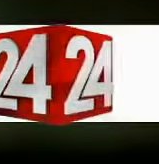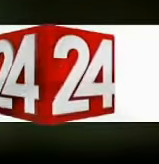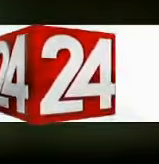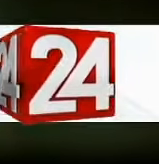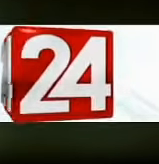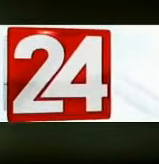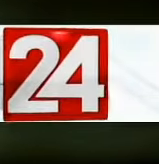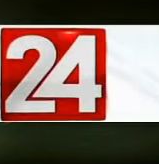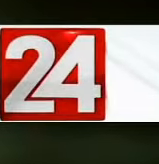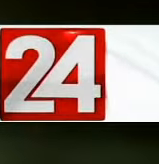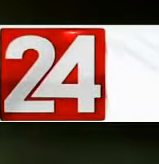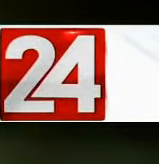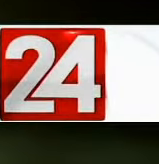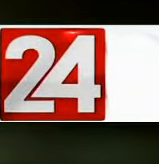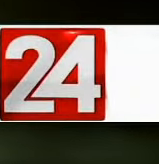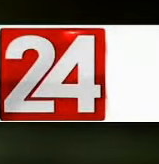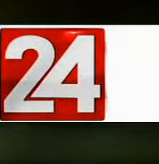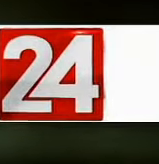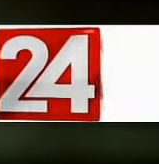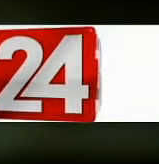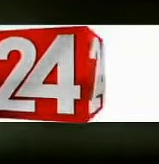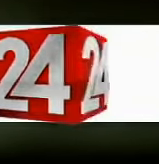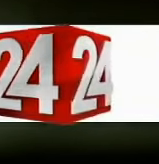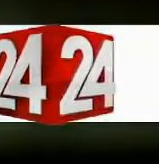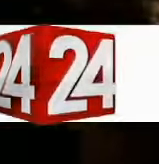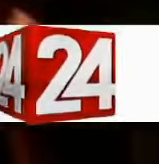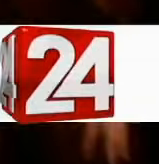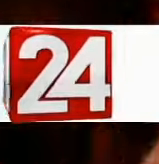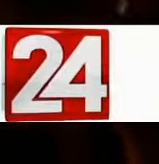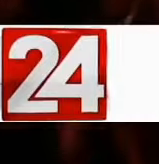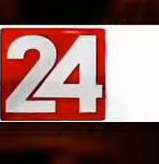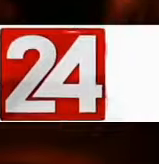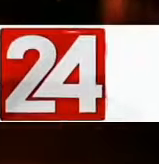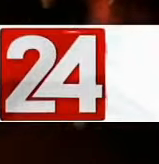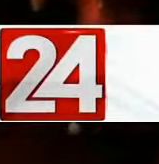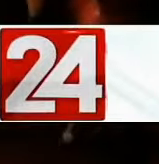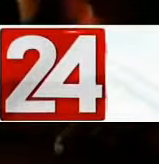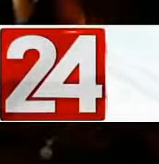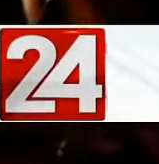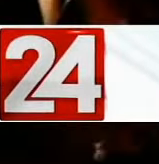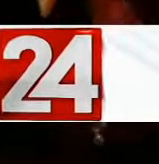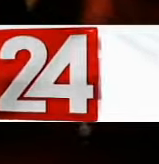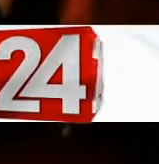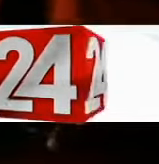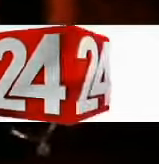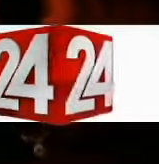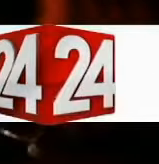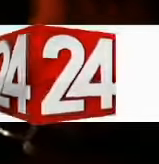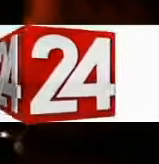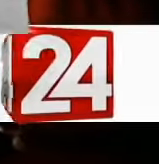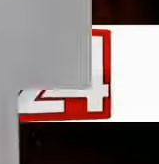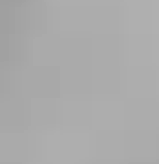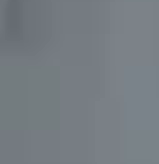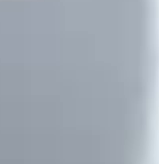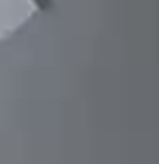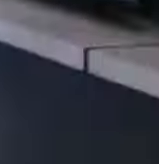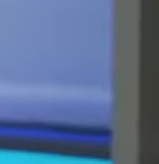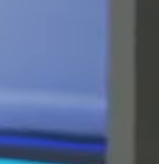At ang pop group na ABBA ng dekada 70, maglalabas ulit ng album matapos ang 4 na dekada.